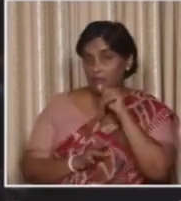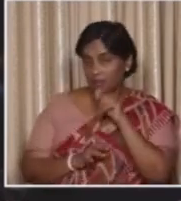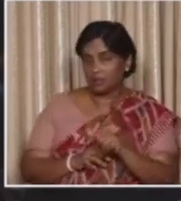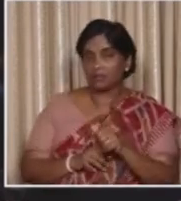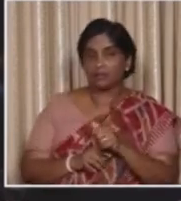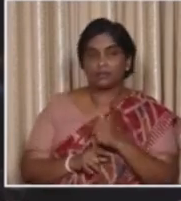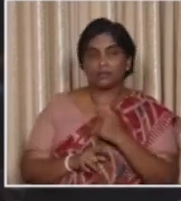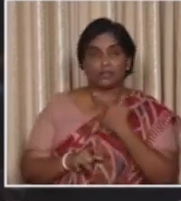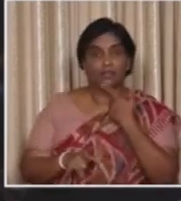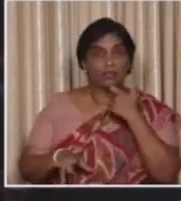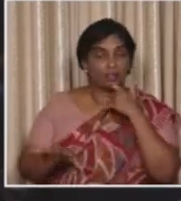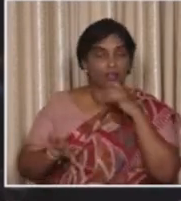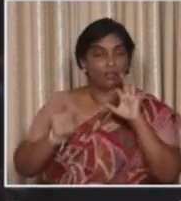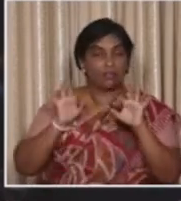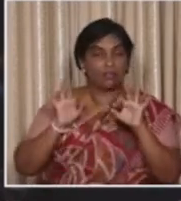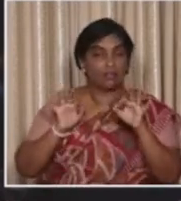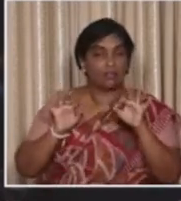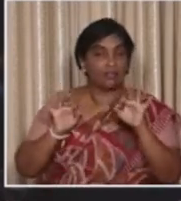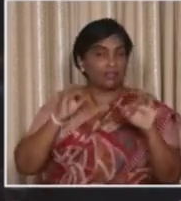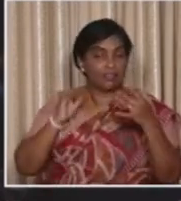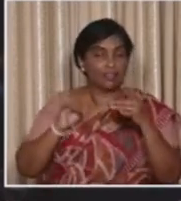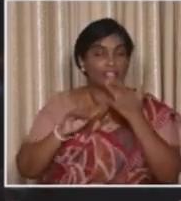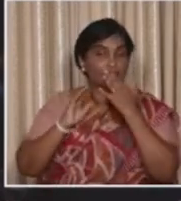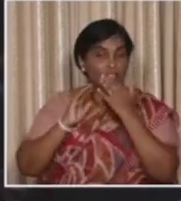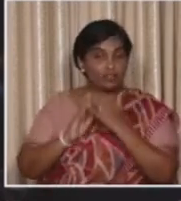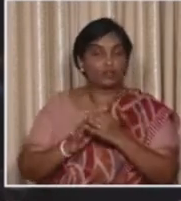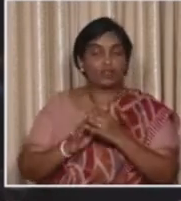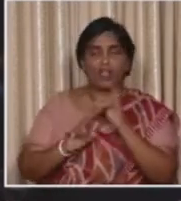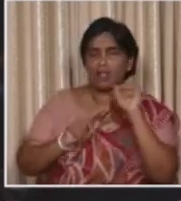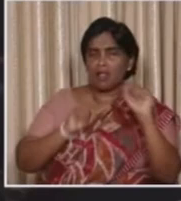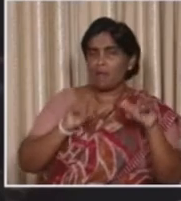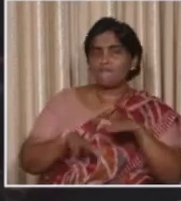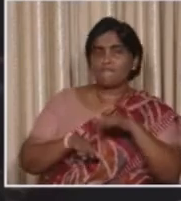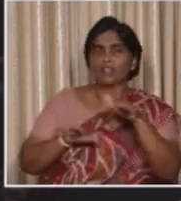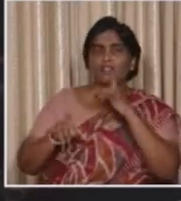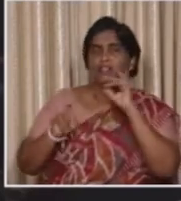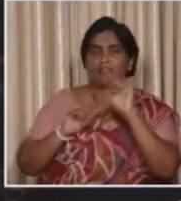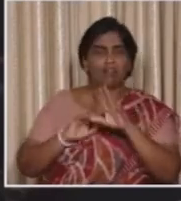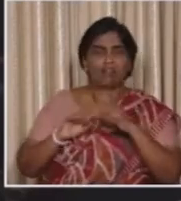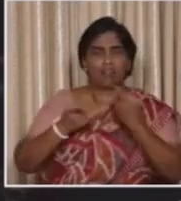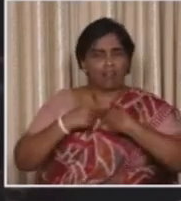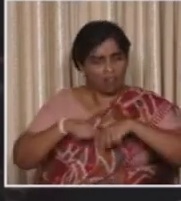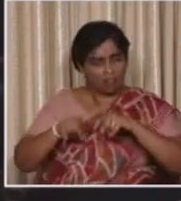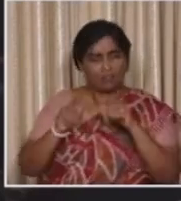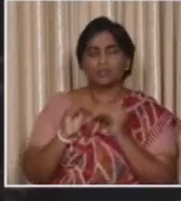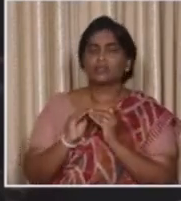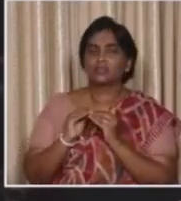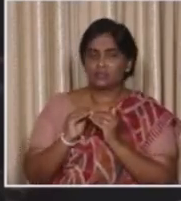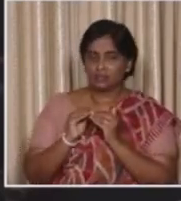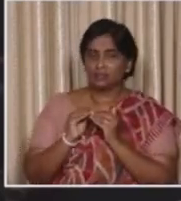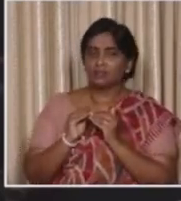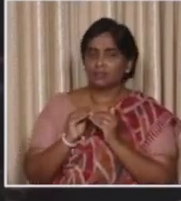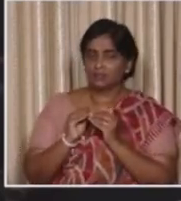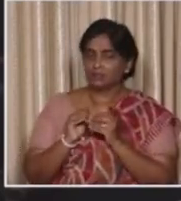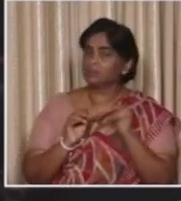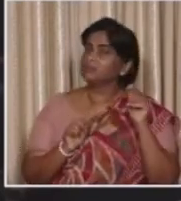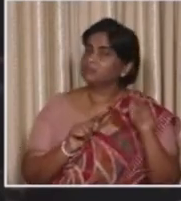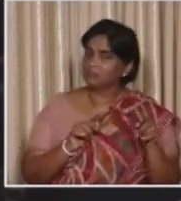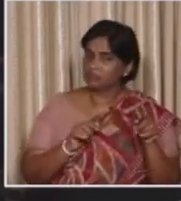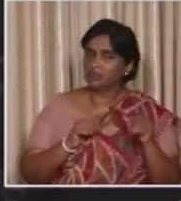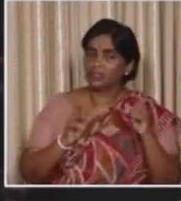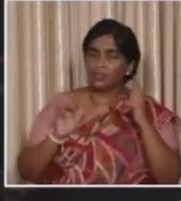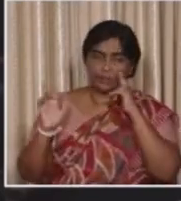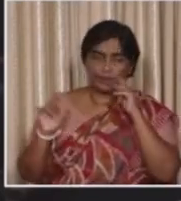වතු පාසල් වතු රෝහල් කියලා නම් කරන එකත් වැරදි. මේ ලංකාවේ පුරවැසි විදිහට අපි එක සලකනවා නම් ඒ